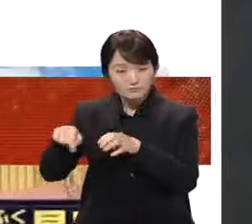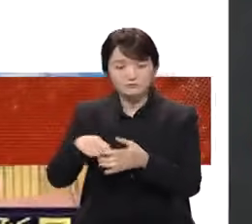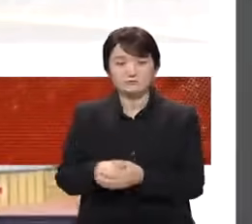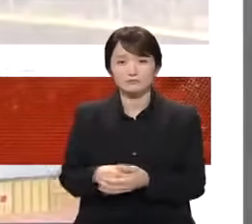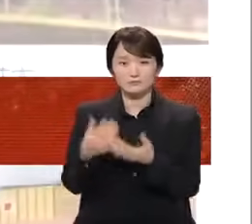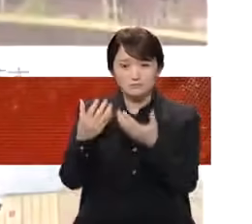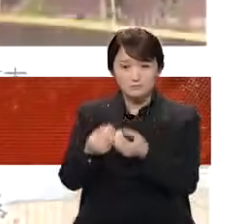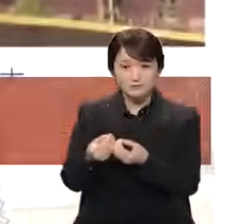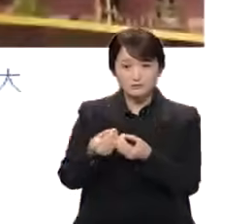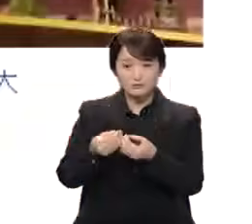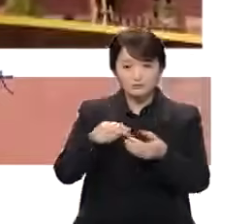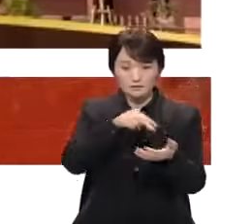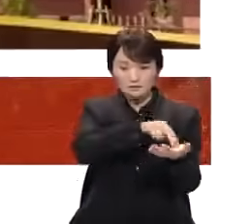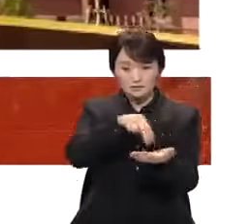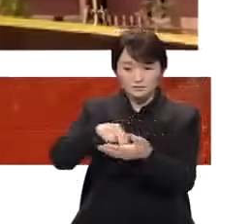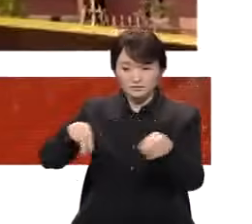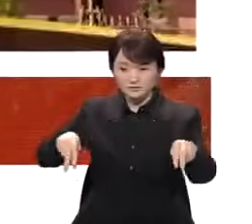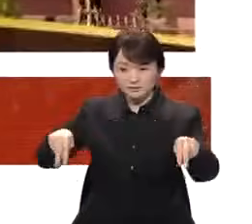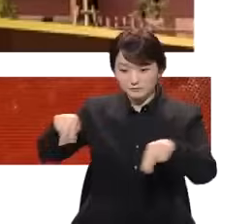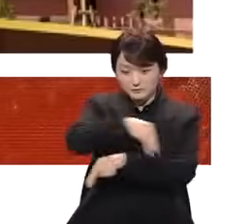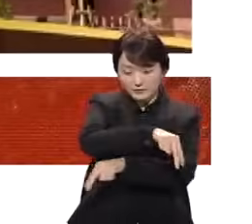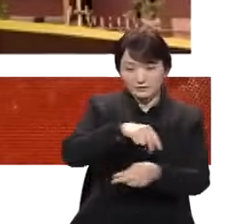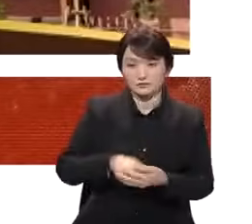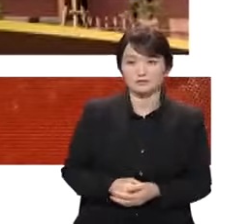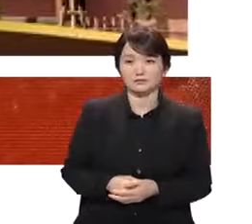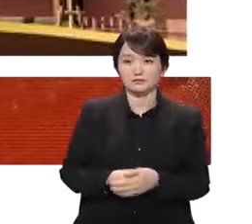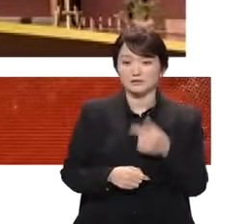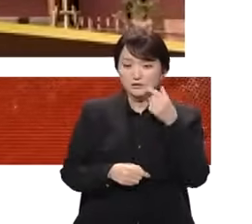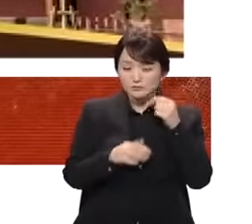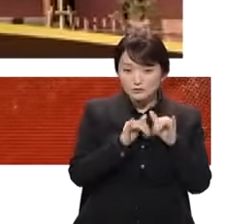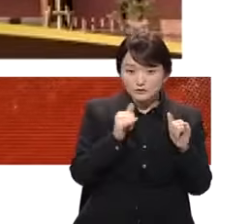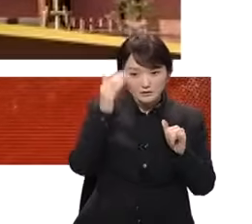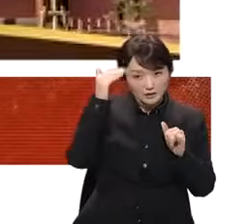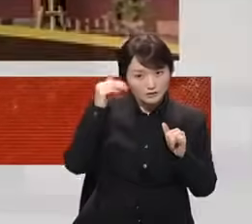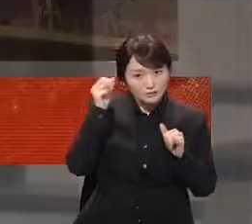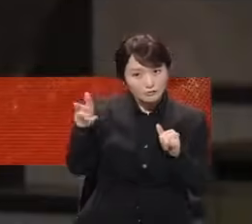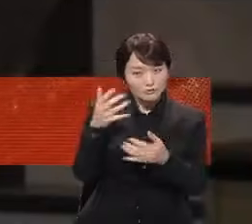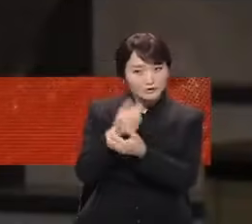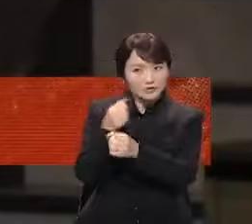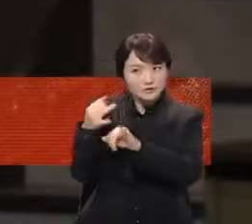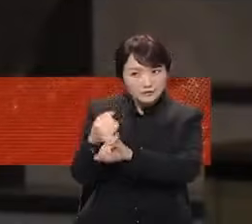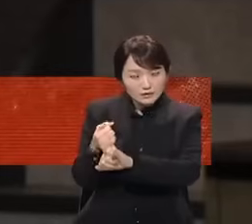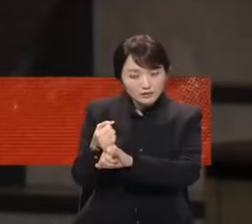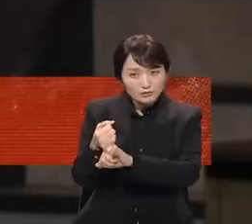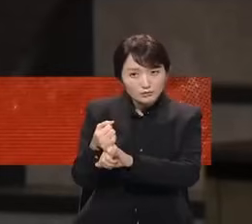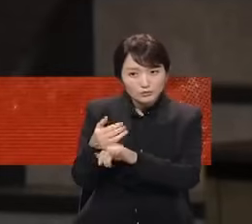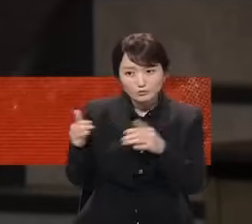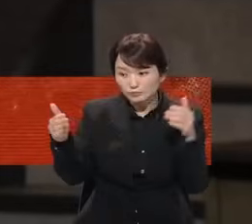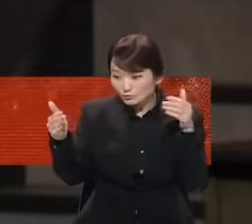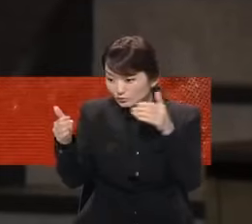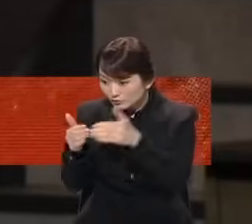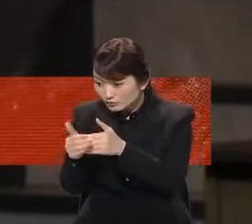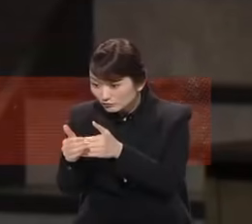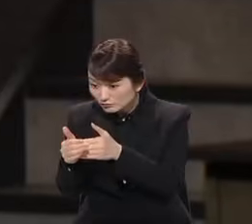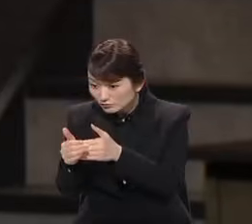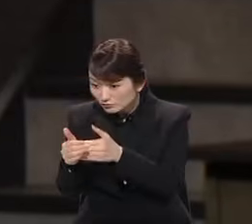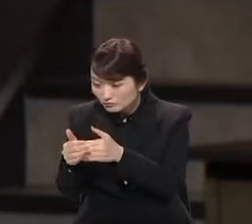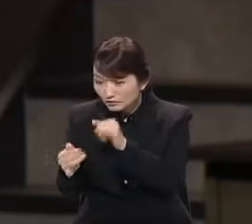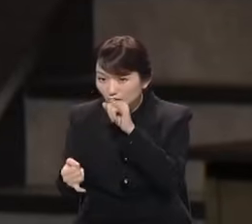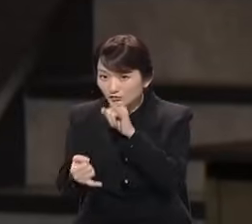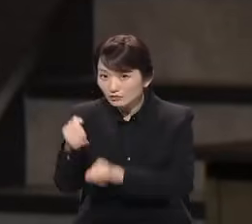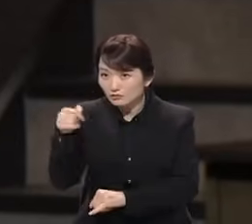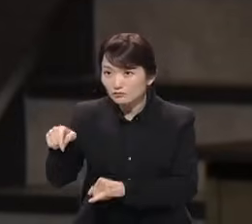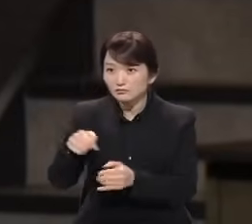우리가 입장을 바꿔서 일본에서 예약을 하고 왔는데 우리 한국 호텔에서 거절했다. 그래서 우리 사반에서 투표를 진행한다 그러면 우리는